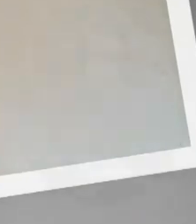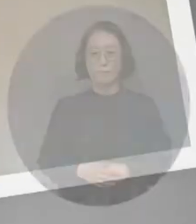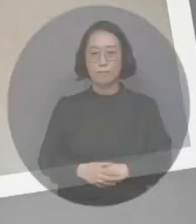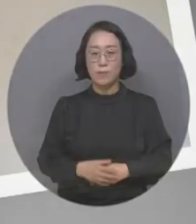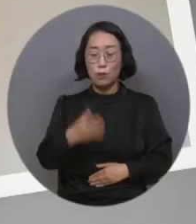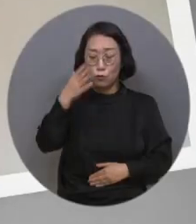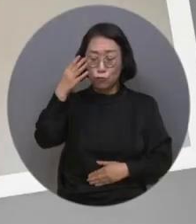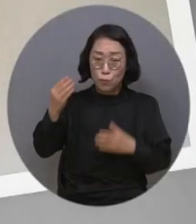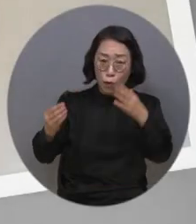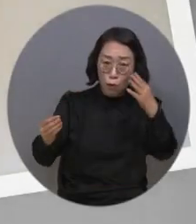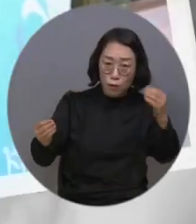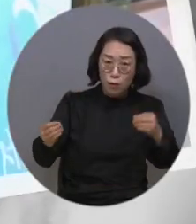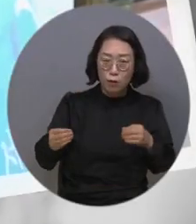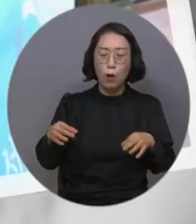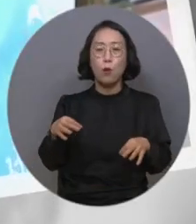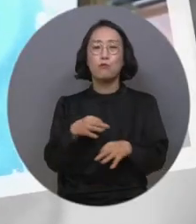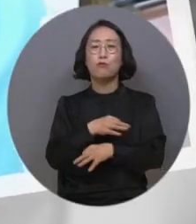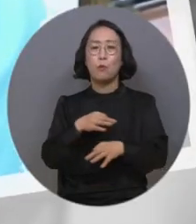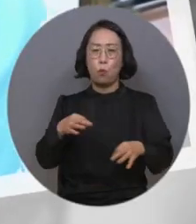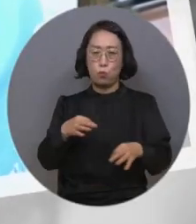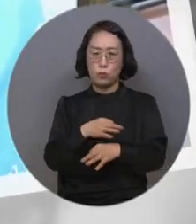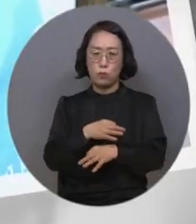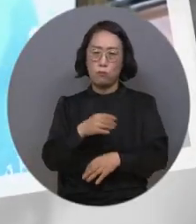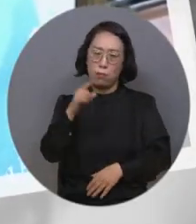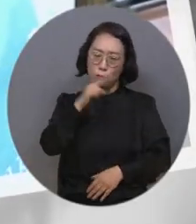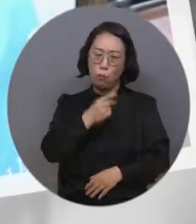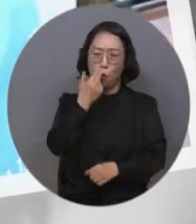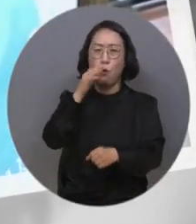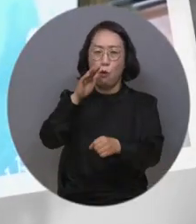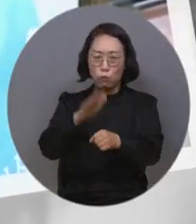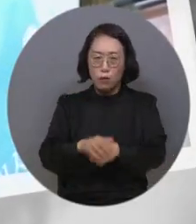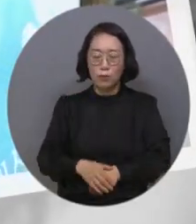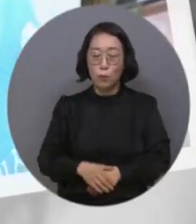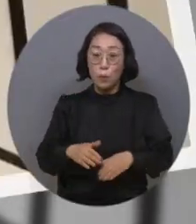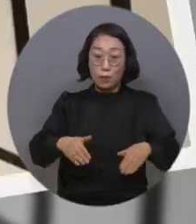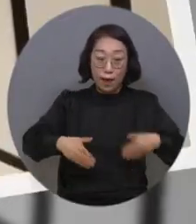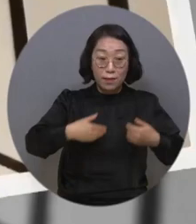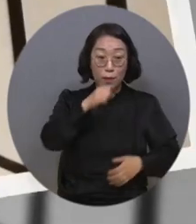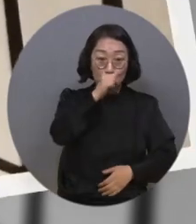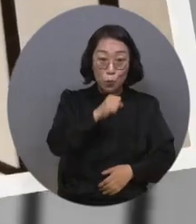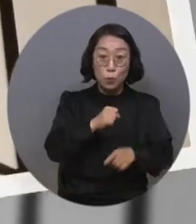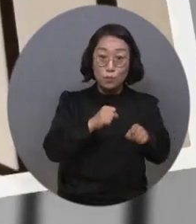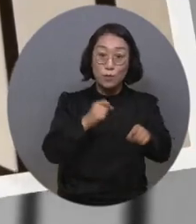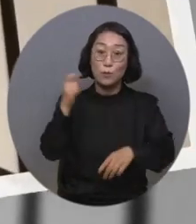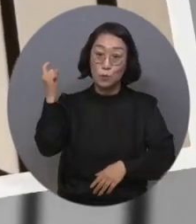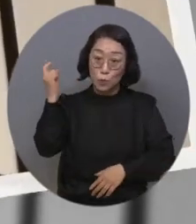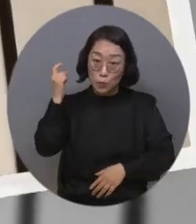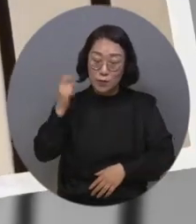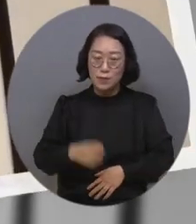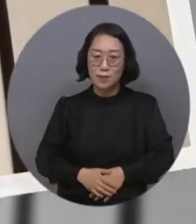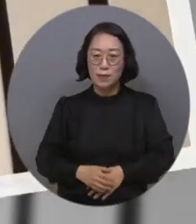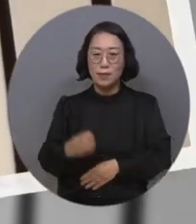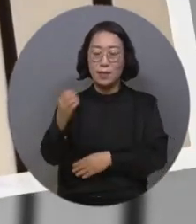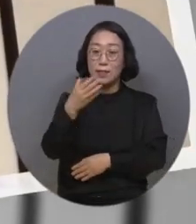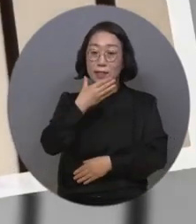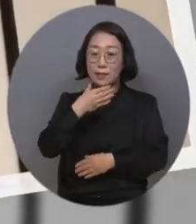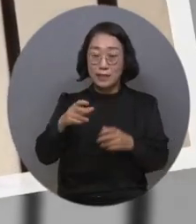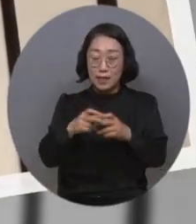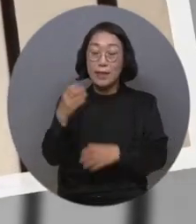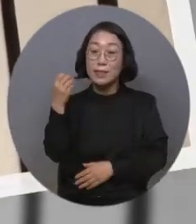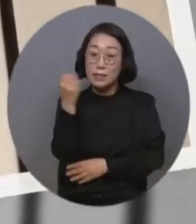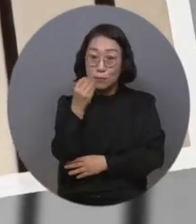우리 주변에서 일어나는 불공정한 사례부터 억울한 사연 따뜻한 미담까지 장애인신문과